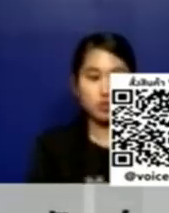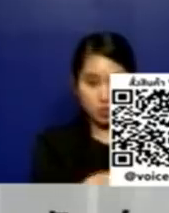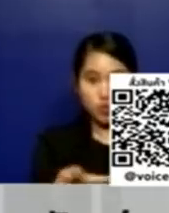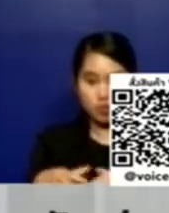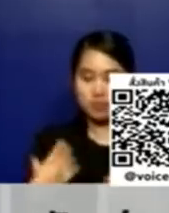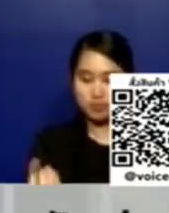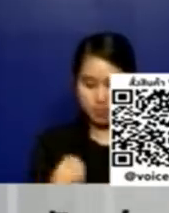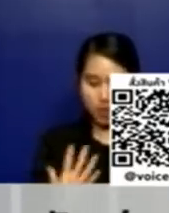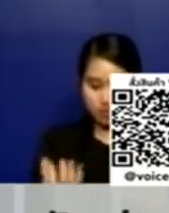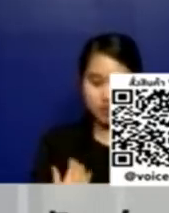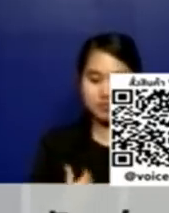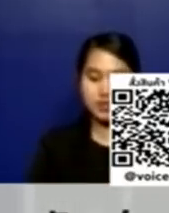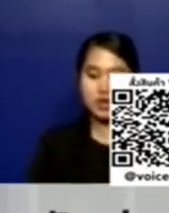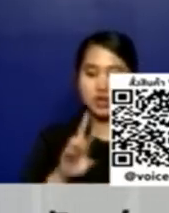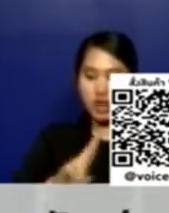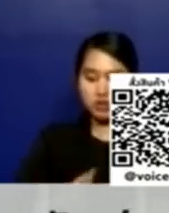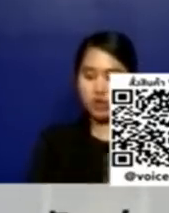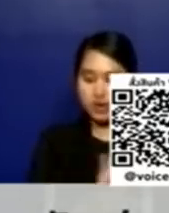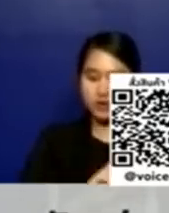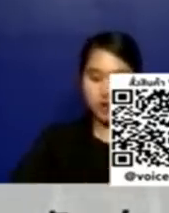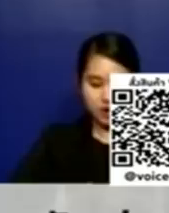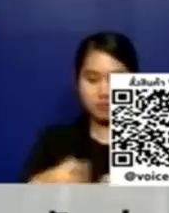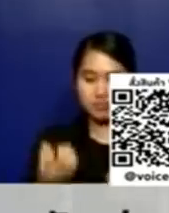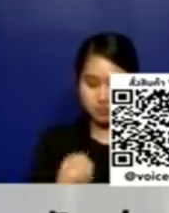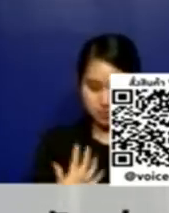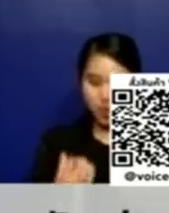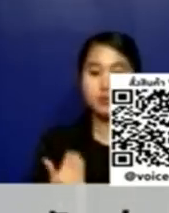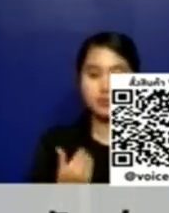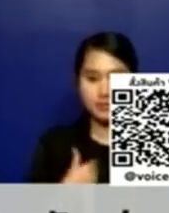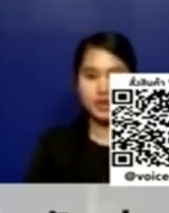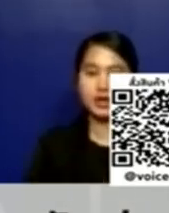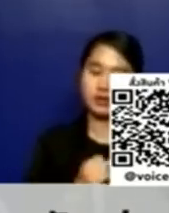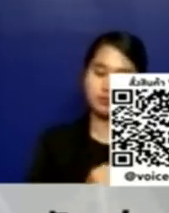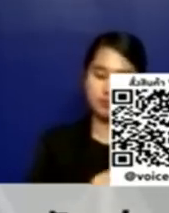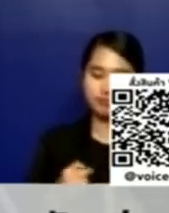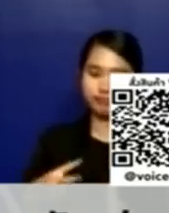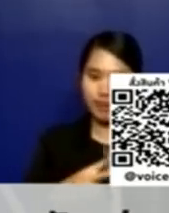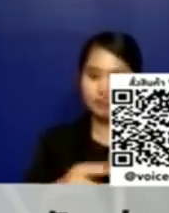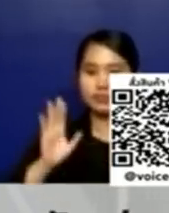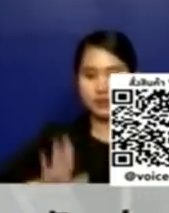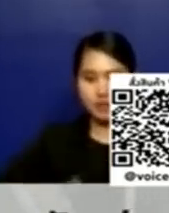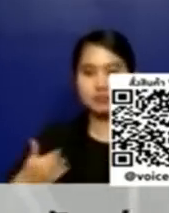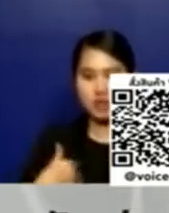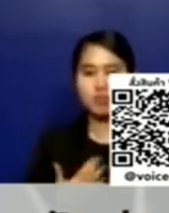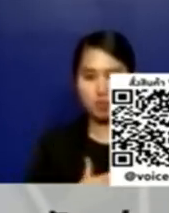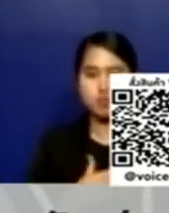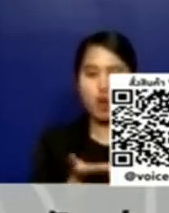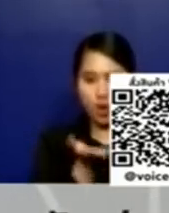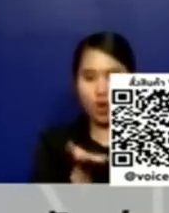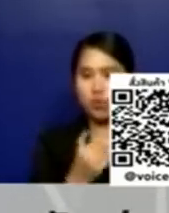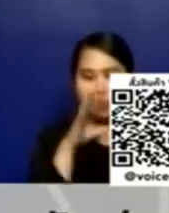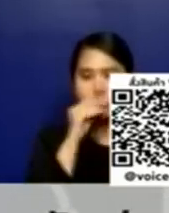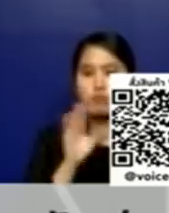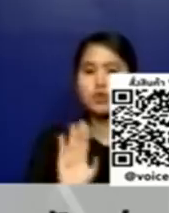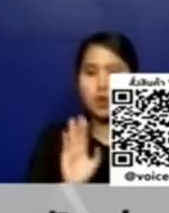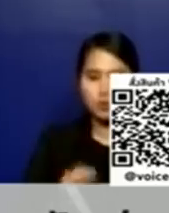ละเอียดเป็นอย่างดี ครับ แล้วต้องชี้ให้เห็นด้วยว่าชั่งน้ำหนักแล้วเนี่ยทำไมถึงเลือกแบบนี้คุณต้องมั่นใจในเหตุผลของคุณ